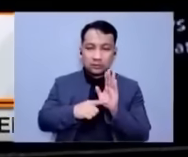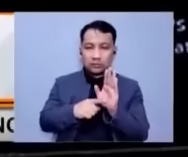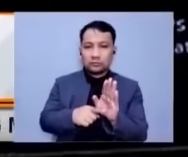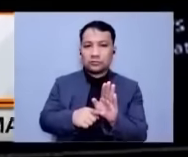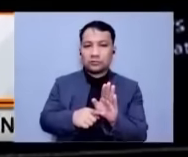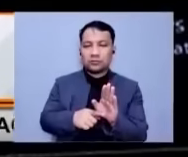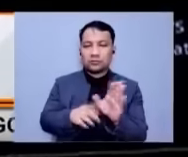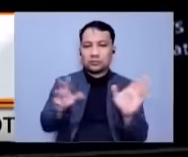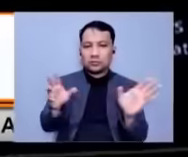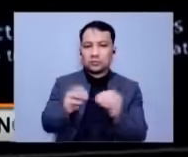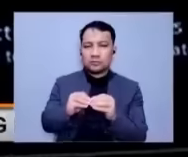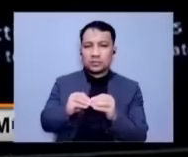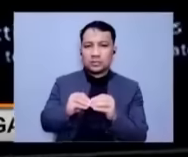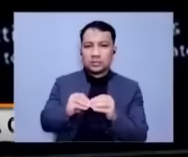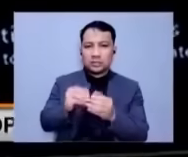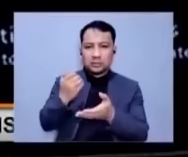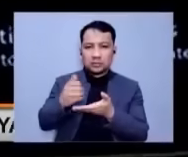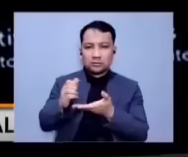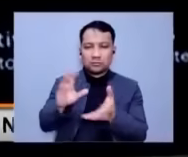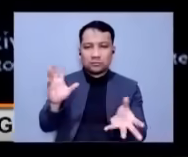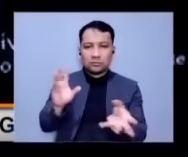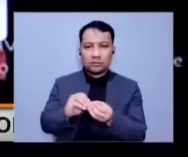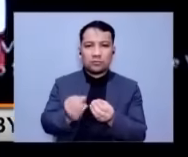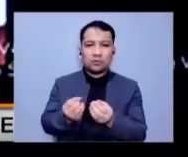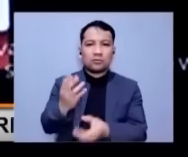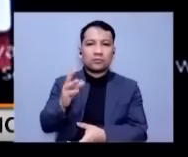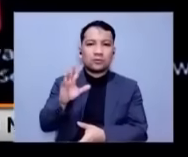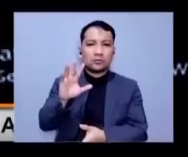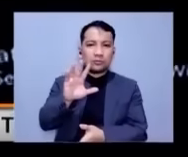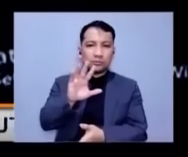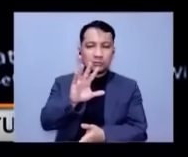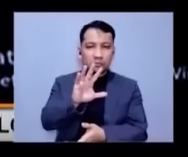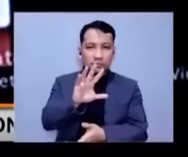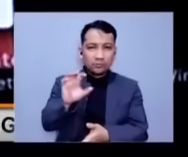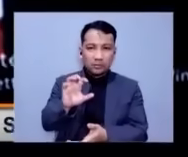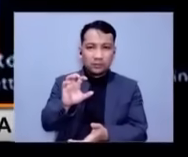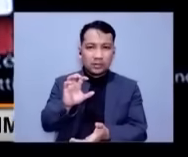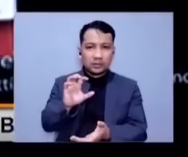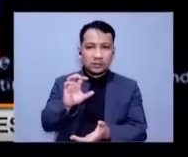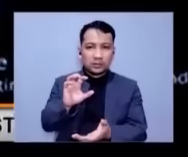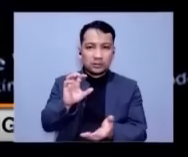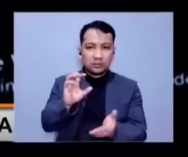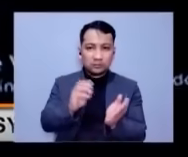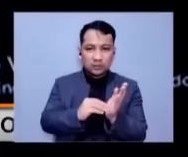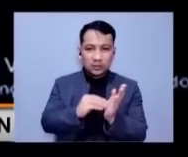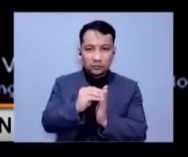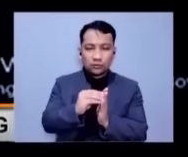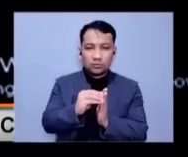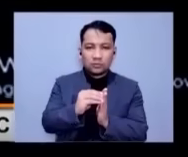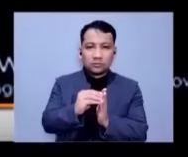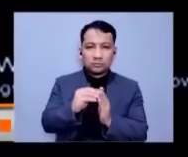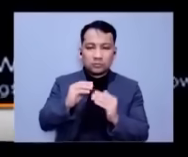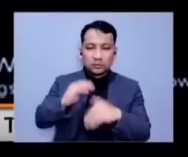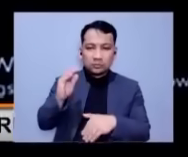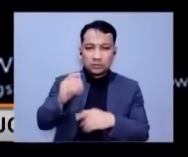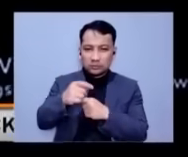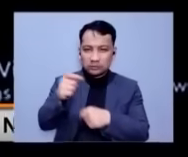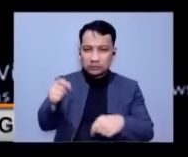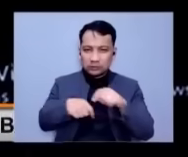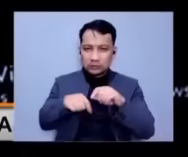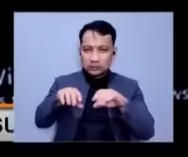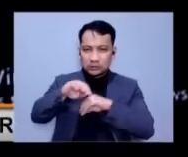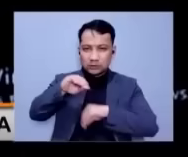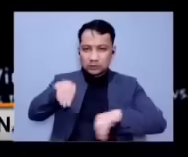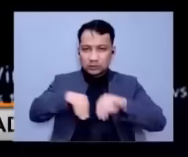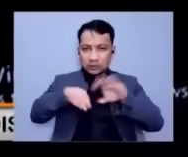sa Anti-Money Laundering Council, halos kalahating bilyong piso ang halaga ng mga kahina-hinalang transaksyong may kinalaman umano